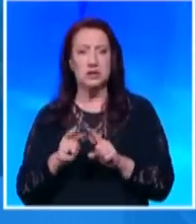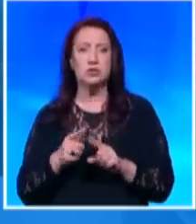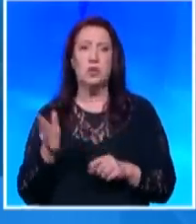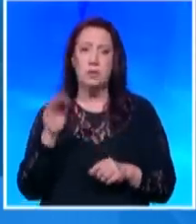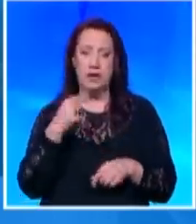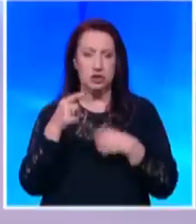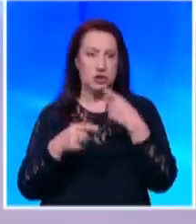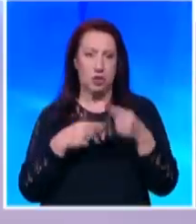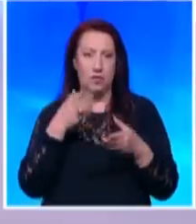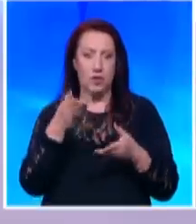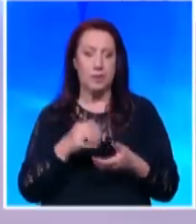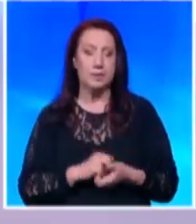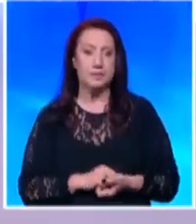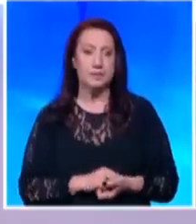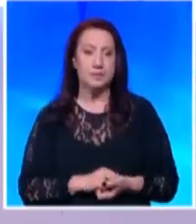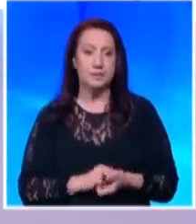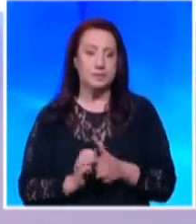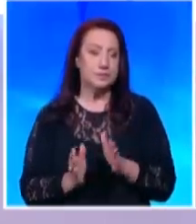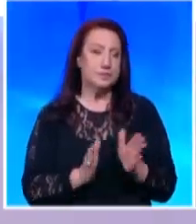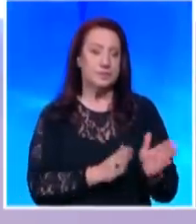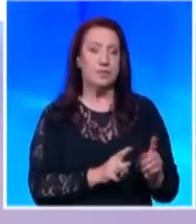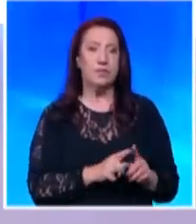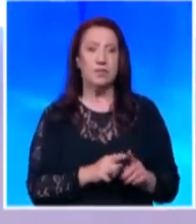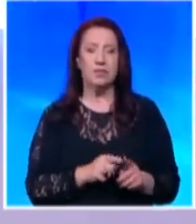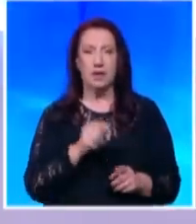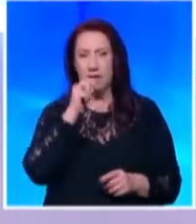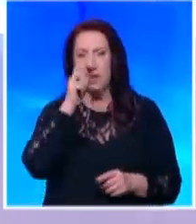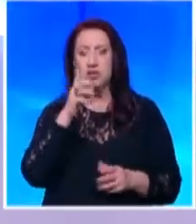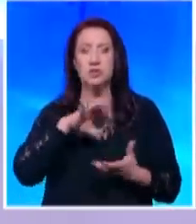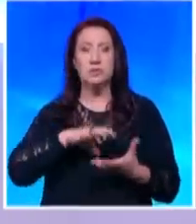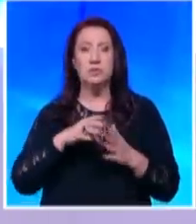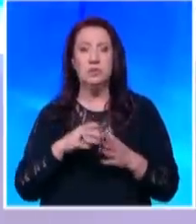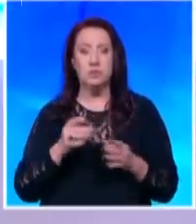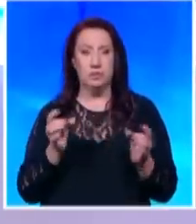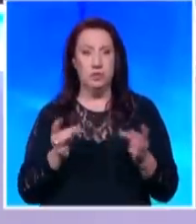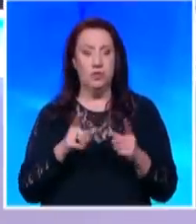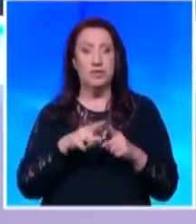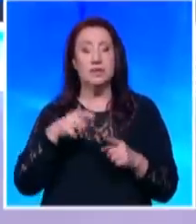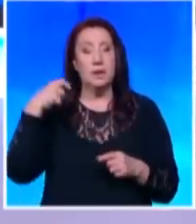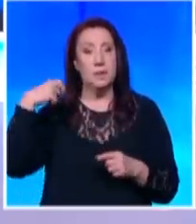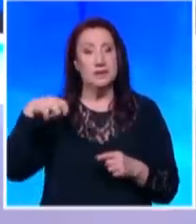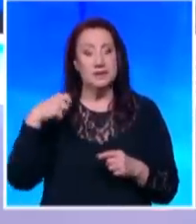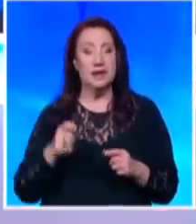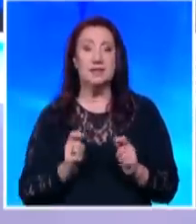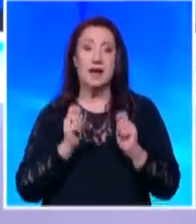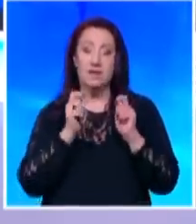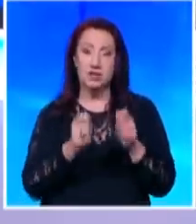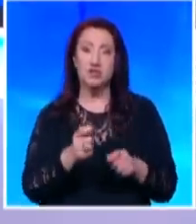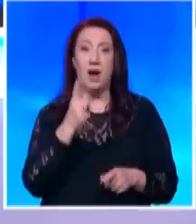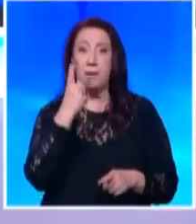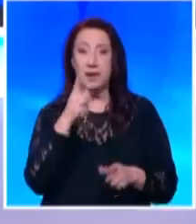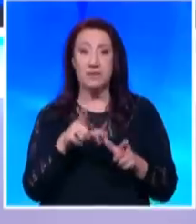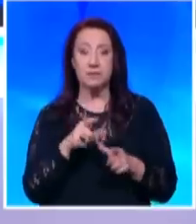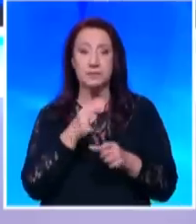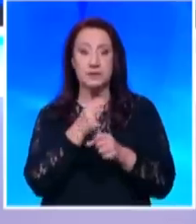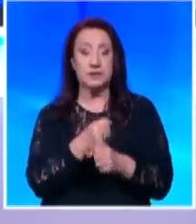теб. Сега водещата политическа новина. Президентът връчва първия мандат за редовна власт на ГЕРБ СДС